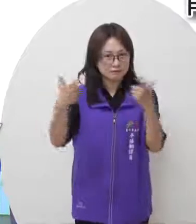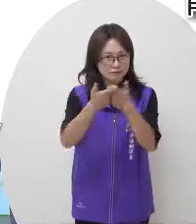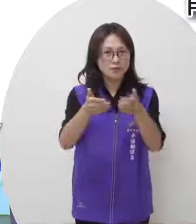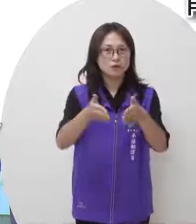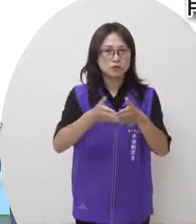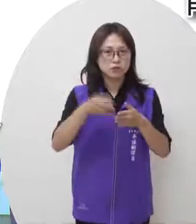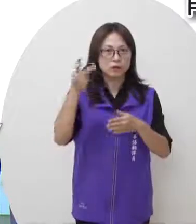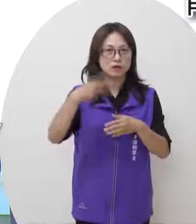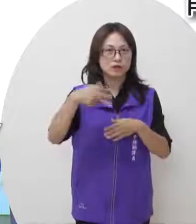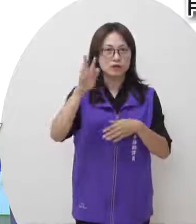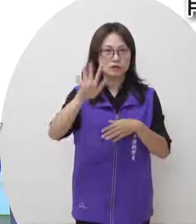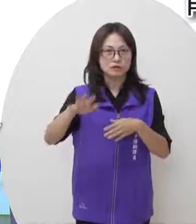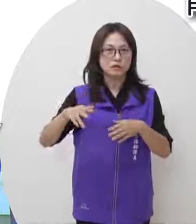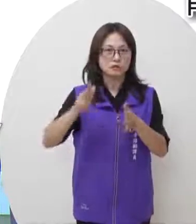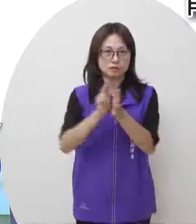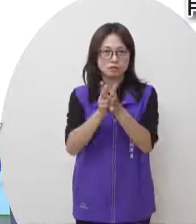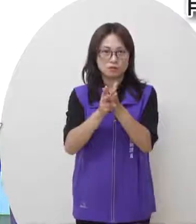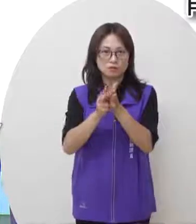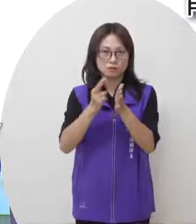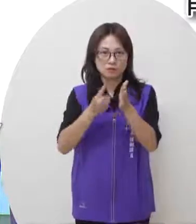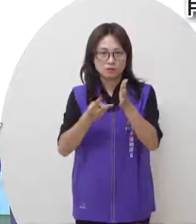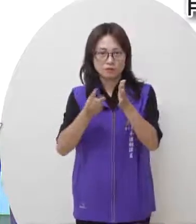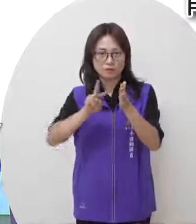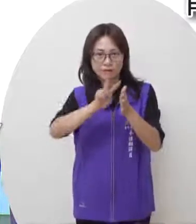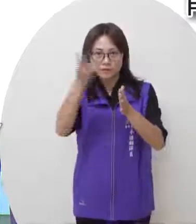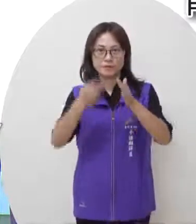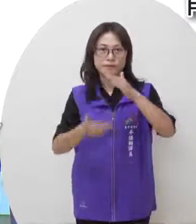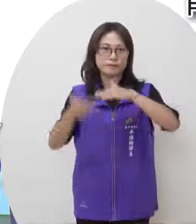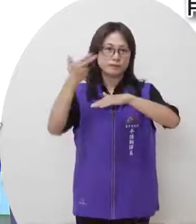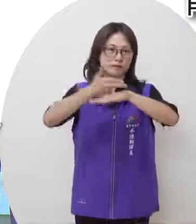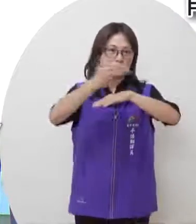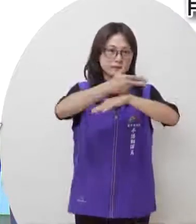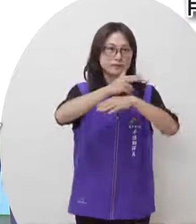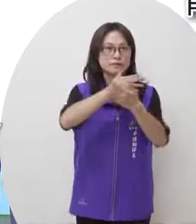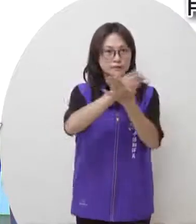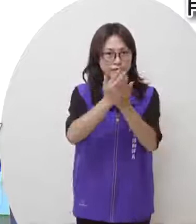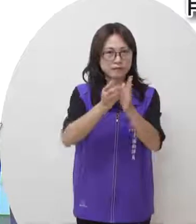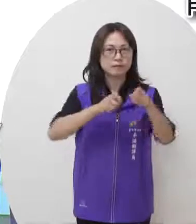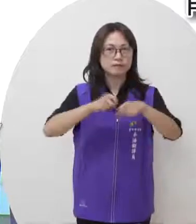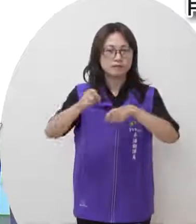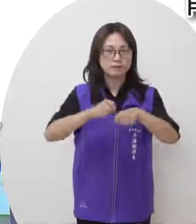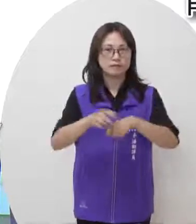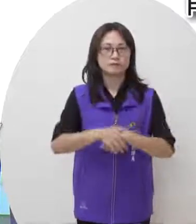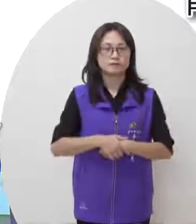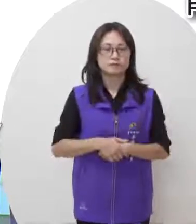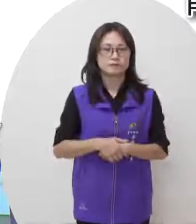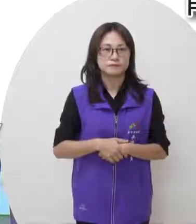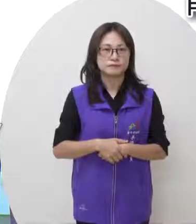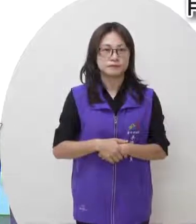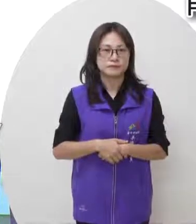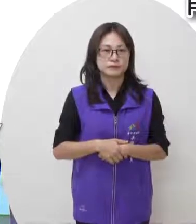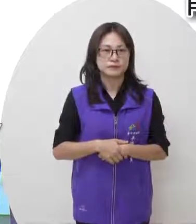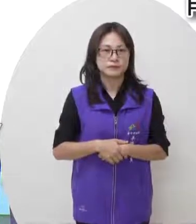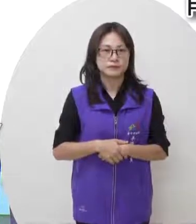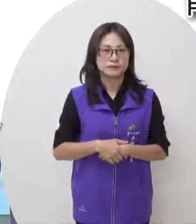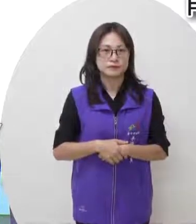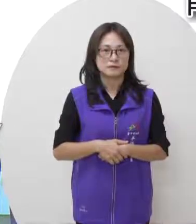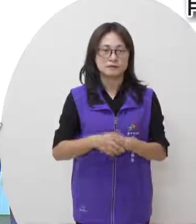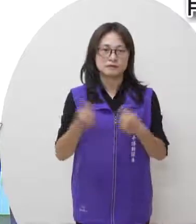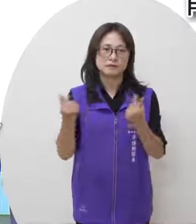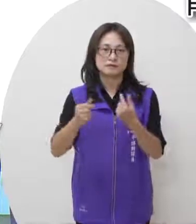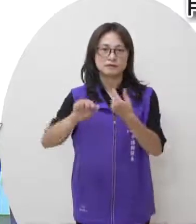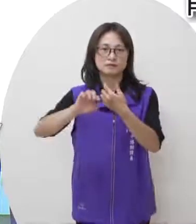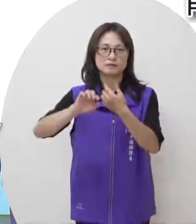化，公车怎么跟它搭配，相关未来对于台中市自己境内的市民之外，这些来台中市玩